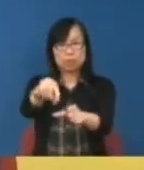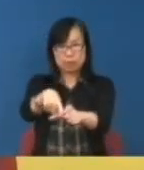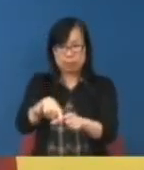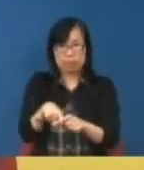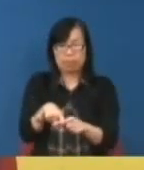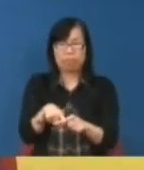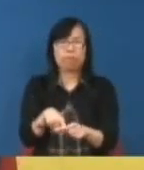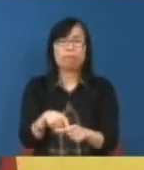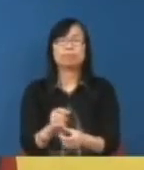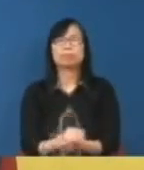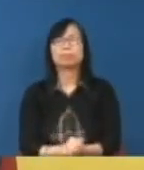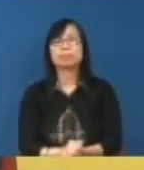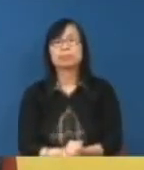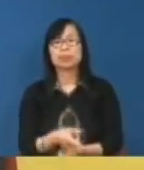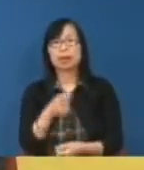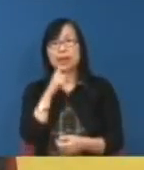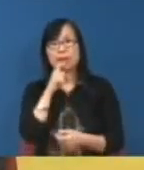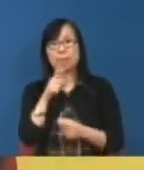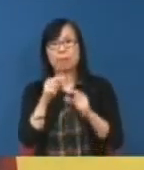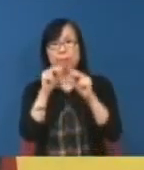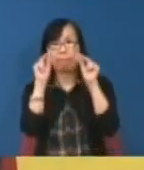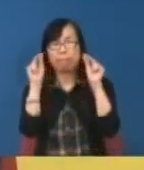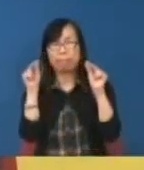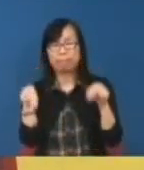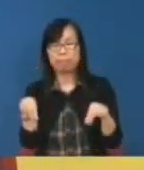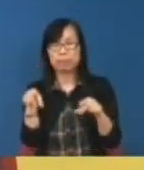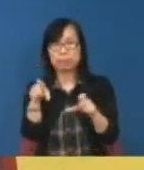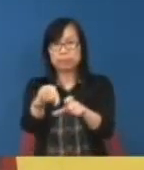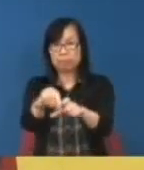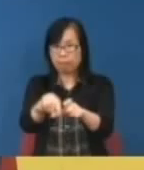啦。咁當然有個問題就係、是、你賺咗個差額之後，